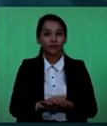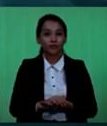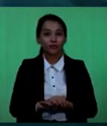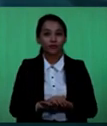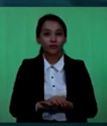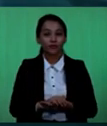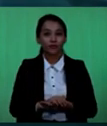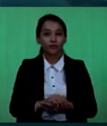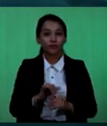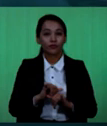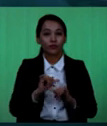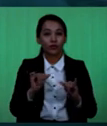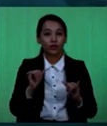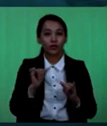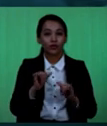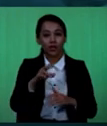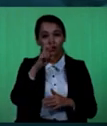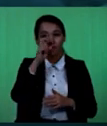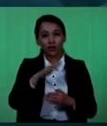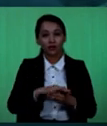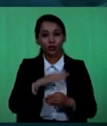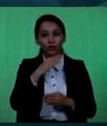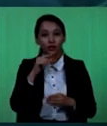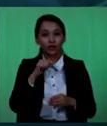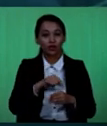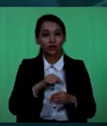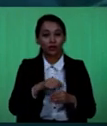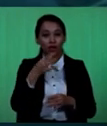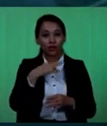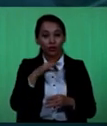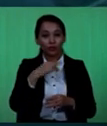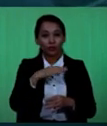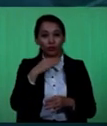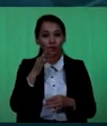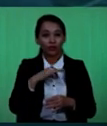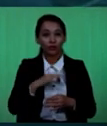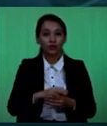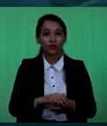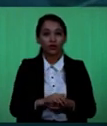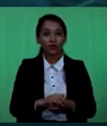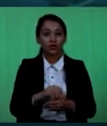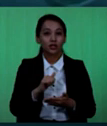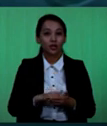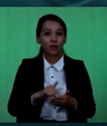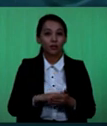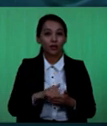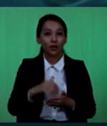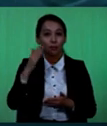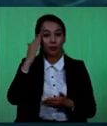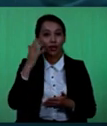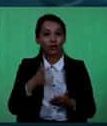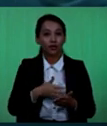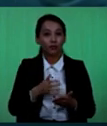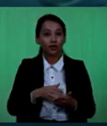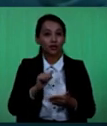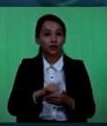dori. Rivojlanayotgan davlatlarda kuchli ta'sir qiluvchi dorilarga o'chlik dorzarb muammo. Zero u yerlarda dorilarni topish ancha